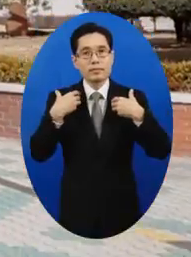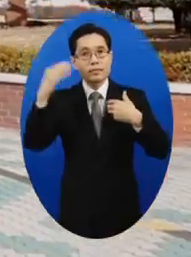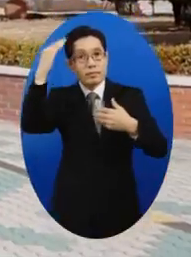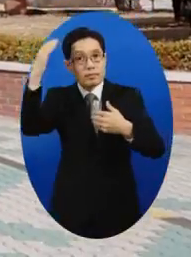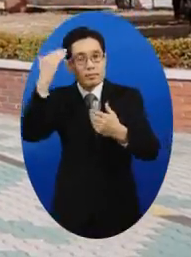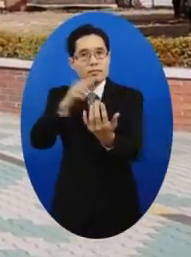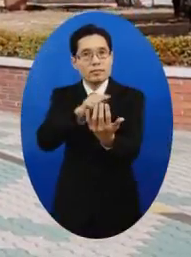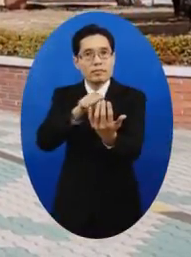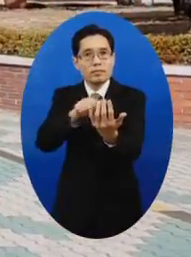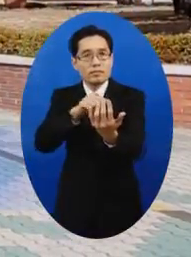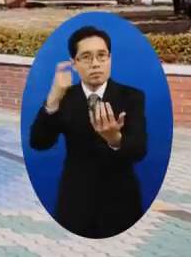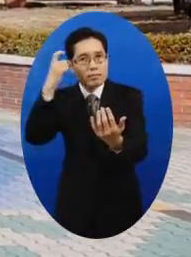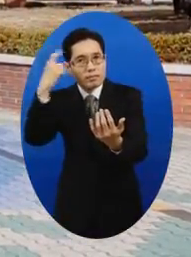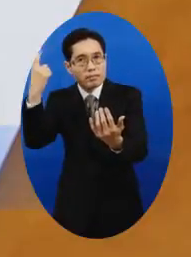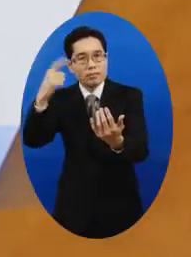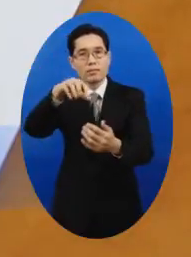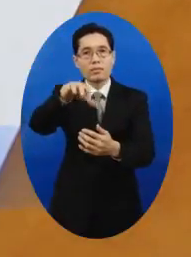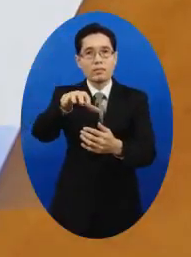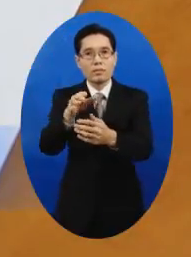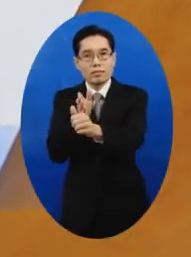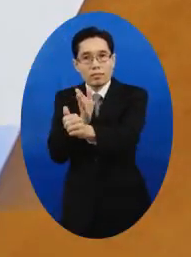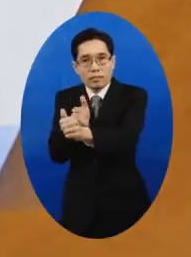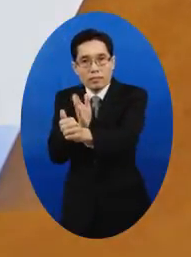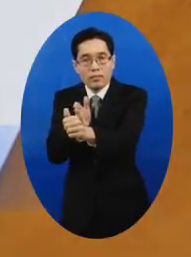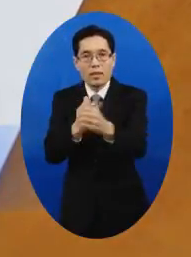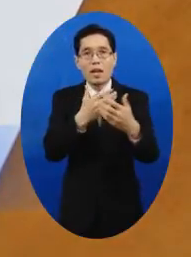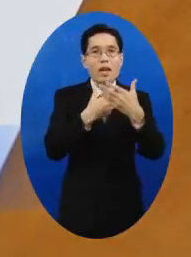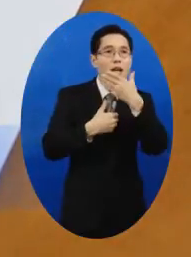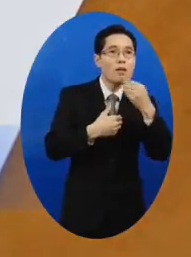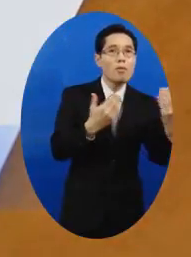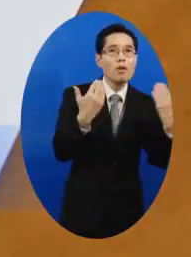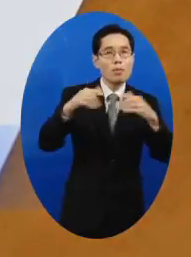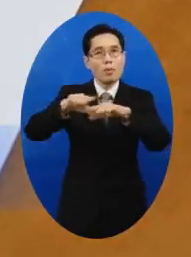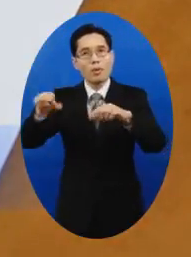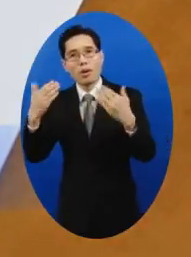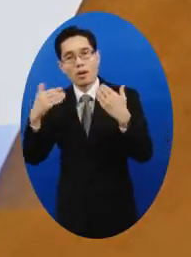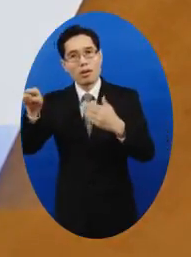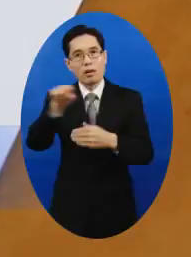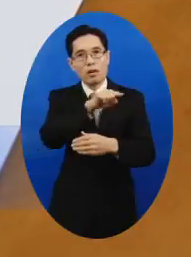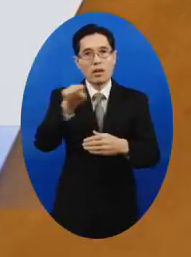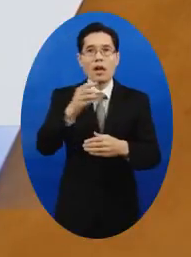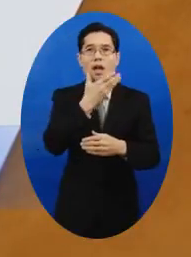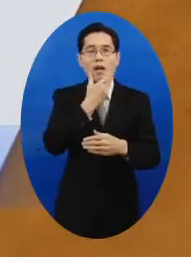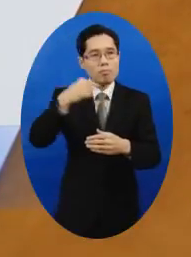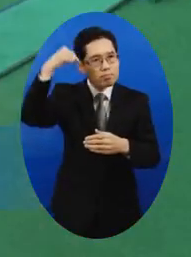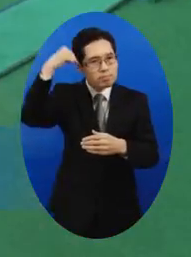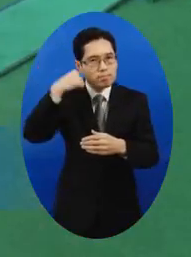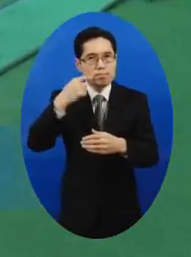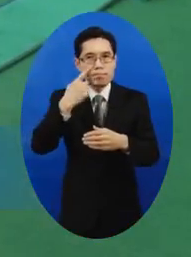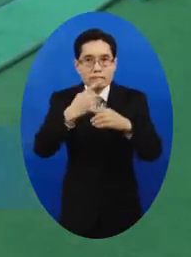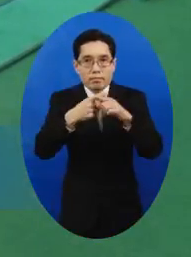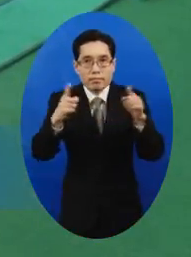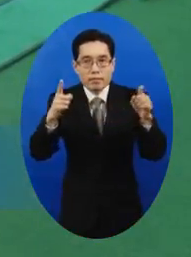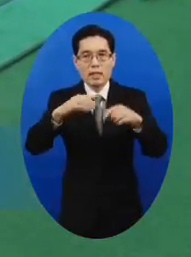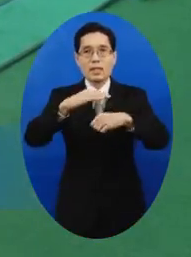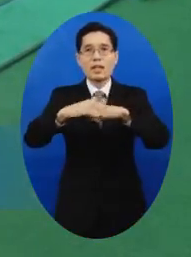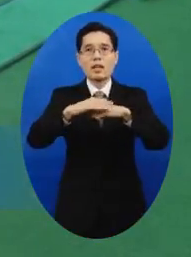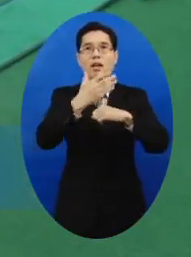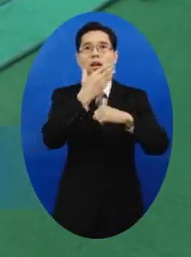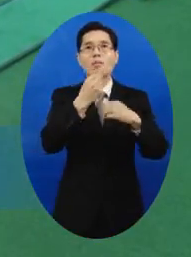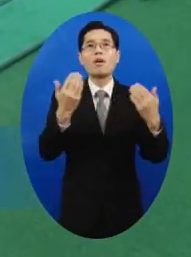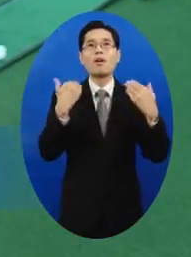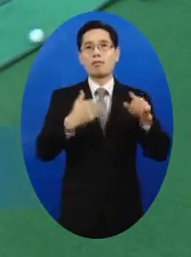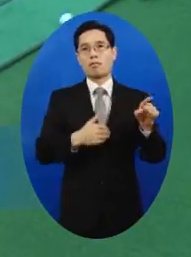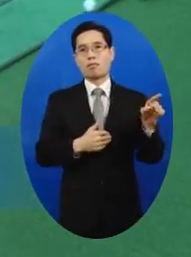대구시교육청 에서 한국 교육 개발원 에 의뢰해 행복학교 와 일반 학교 학생들의 행복 인식도 를 조사한 결과 대구